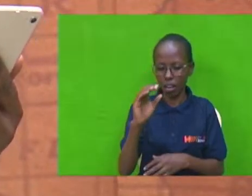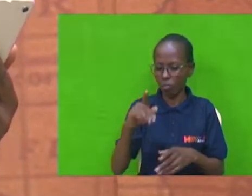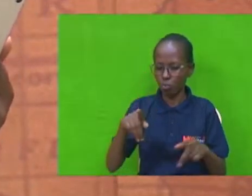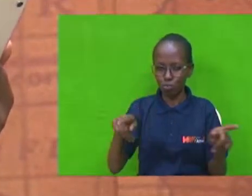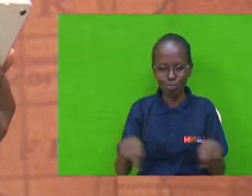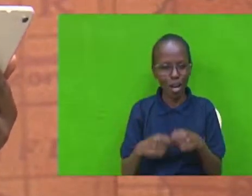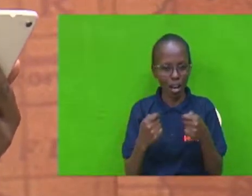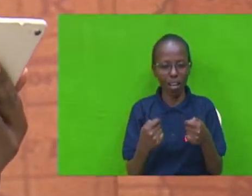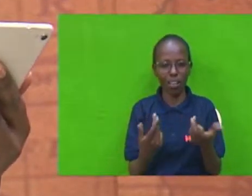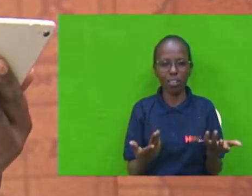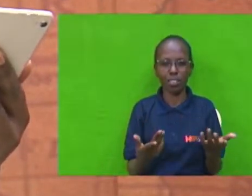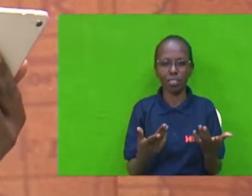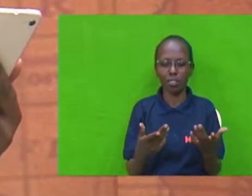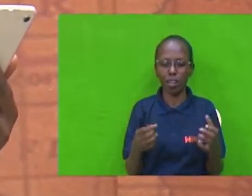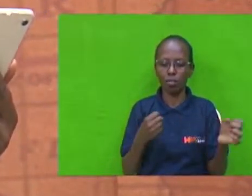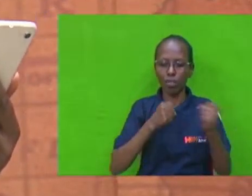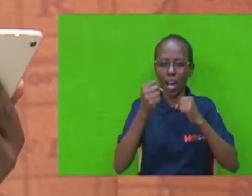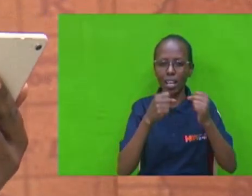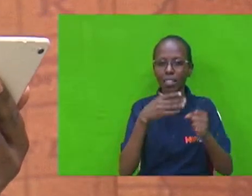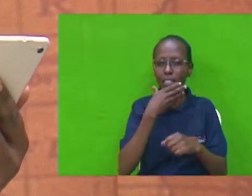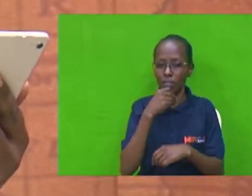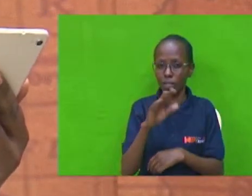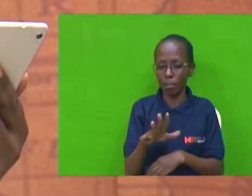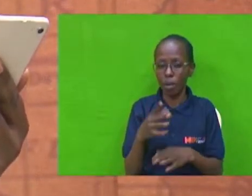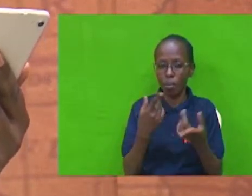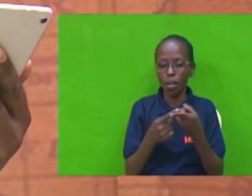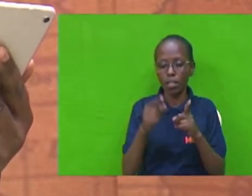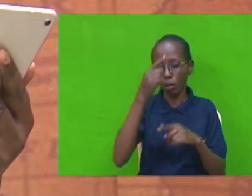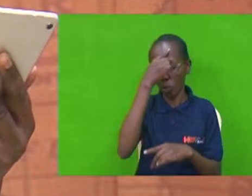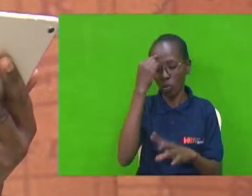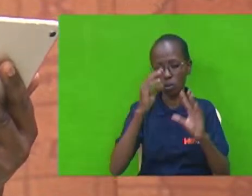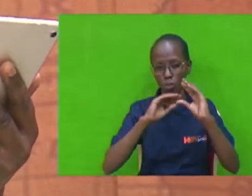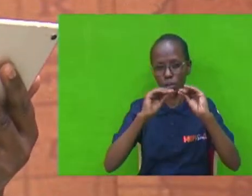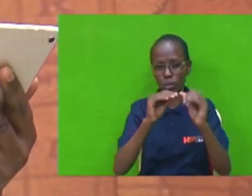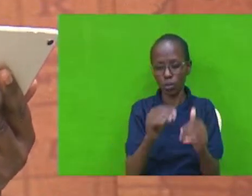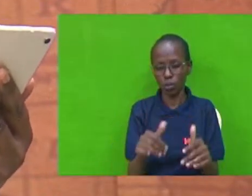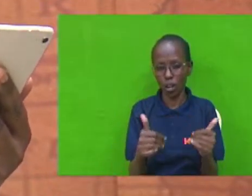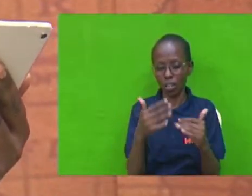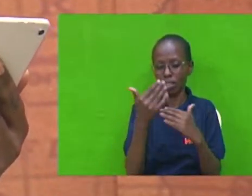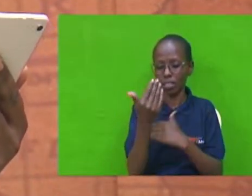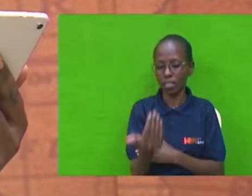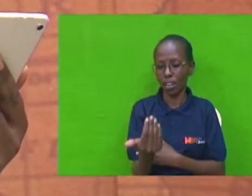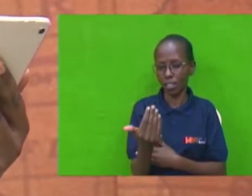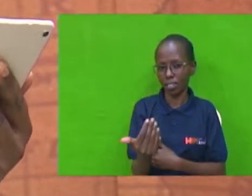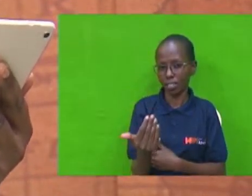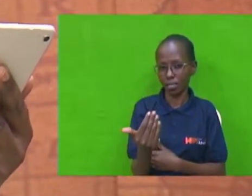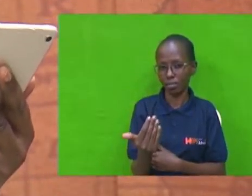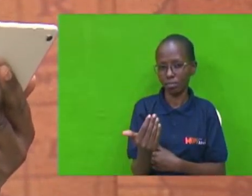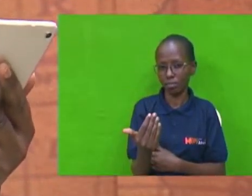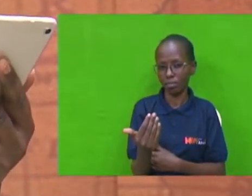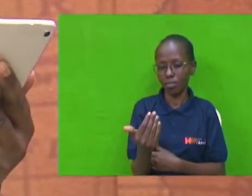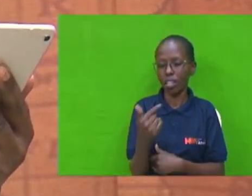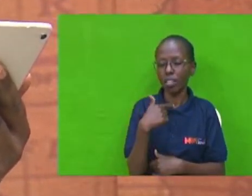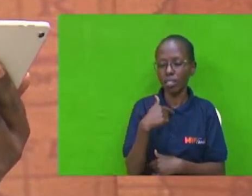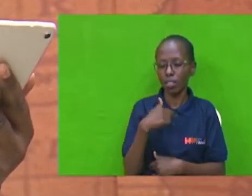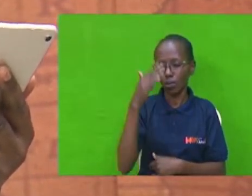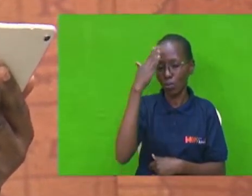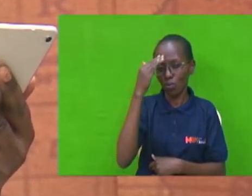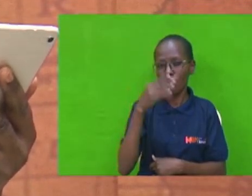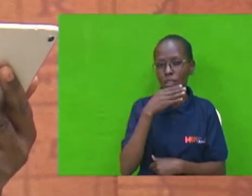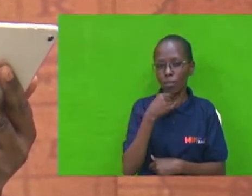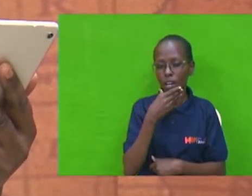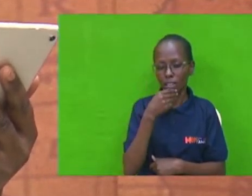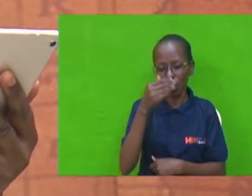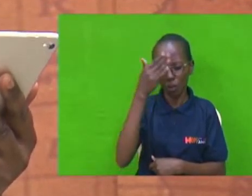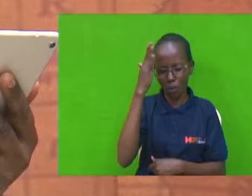mguu. Lakini kwa sababu kafunzwa vizuri, mtoto huyu akawa anajua huyu baba, kwa sababu ni mcha